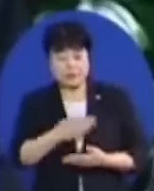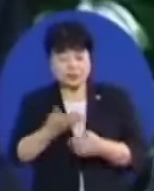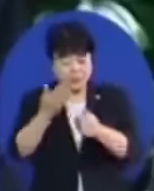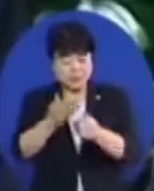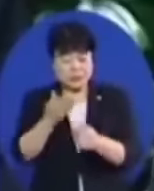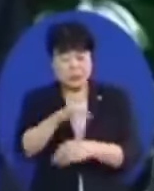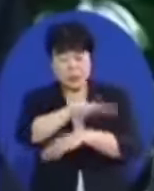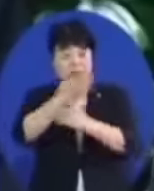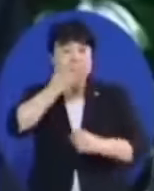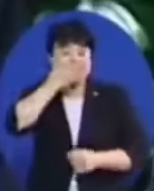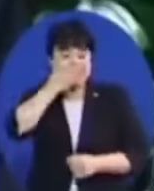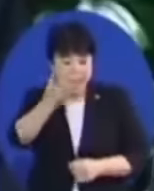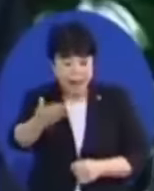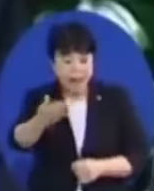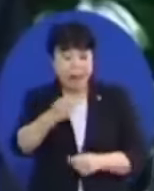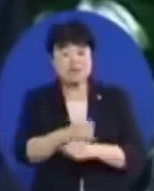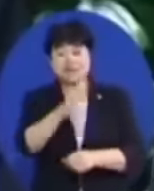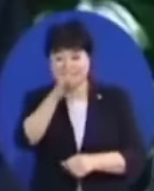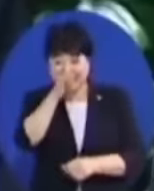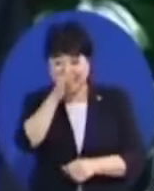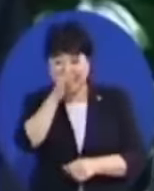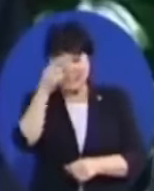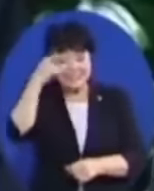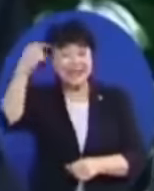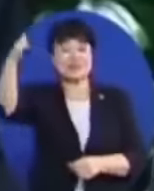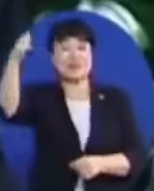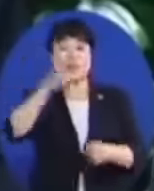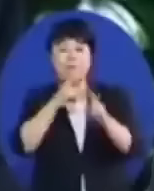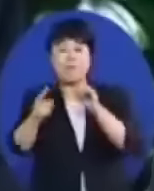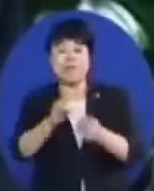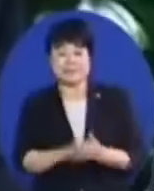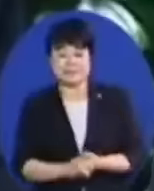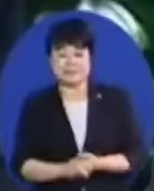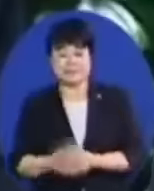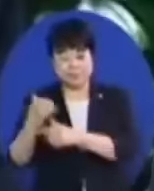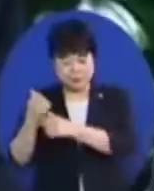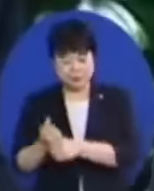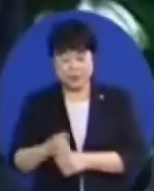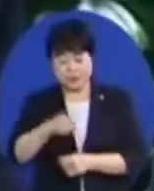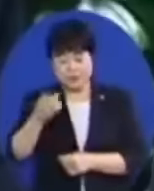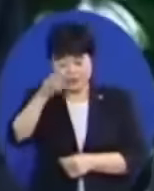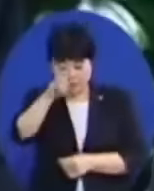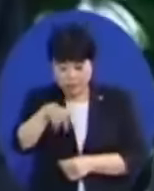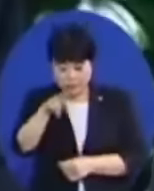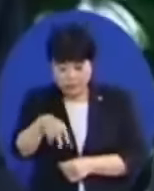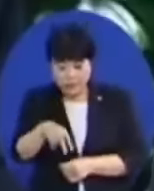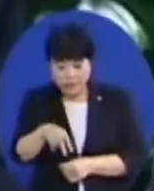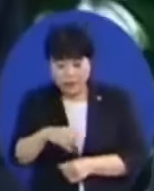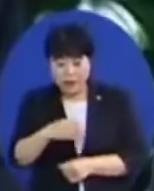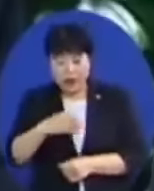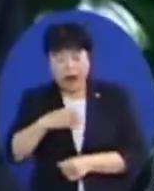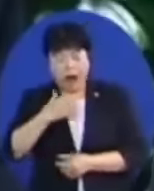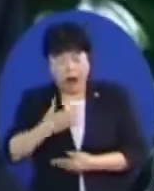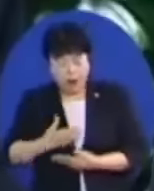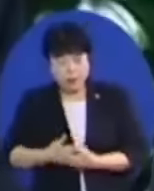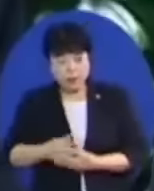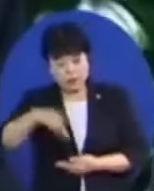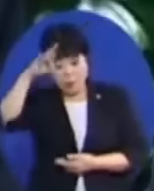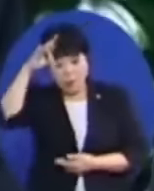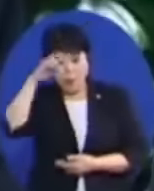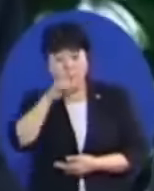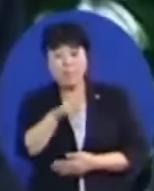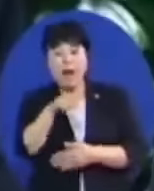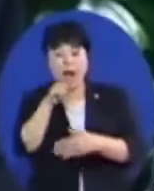주신 자 안에서 내가 모든 것을 할 수 있느니라. 이 말씀 전에도 여러 번 읽었지만은 그런 감동으로 읽은 전 처음입니다.